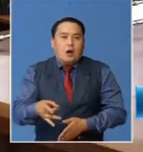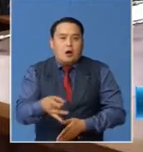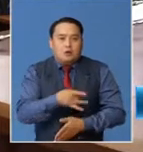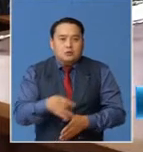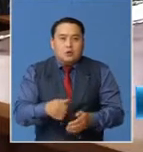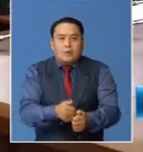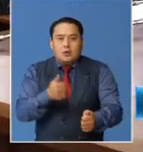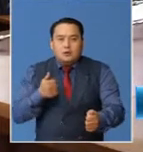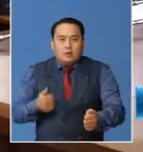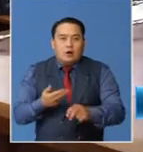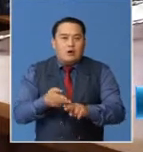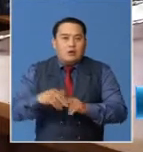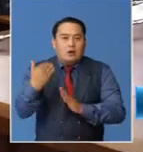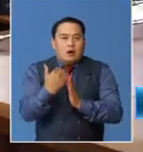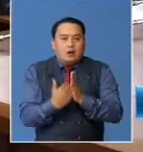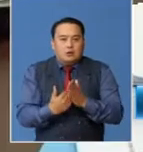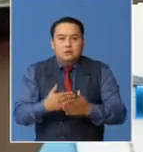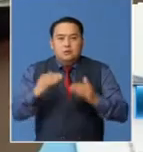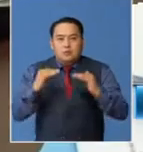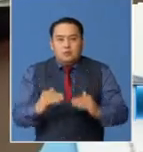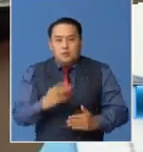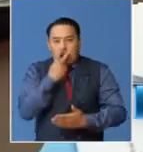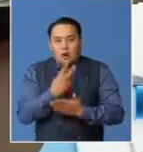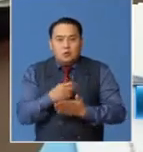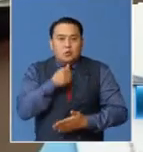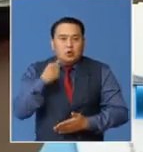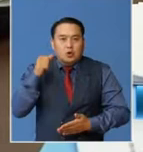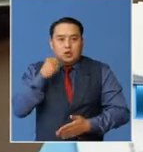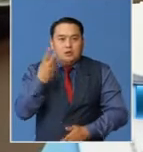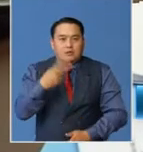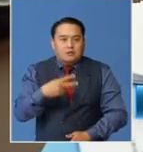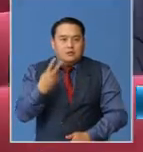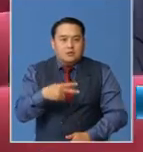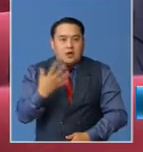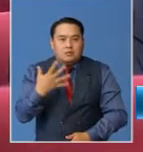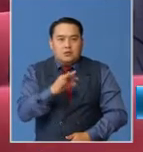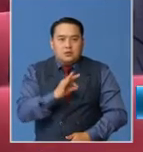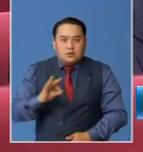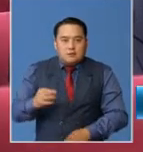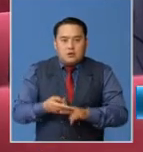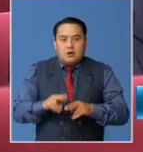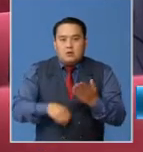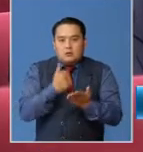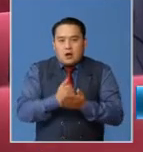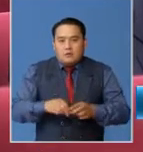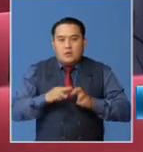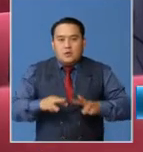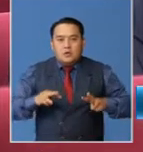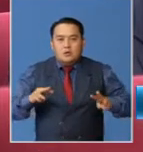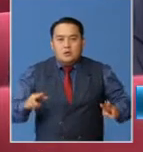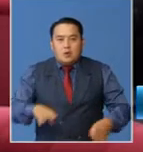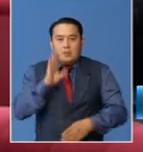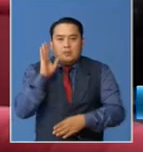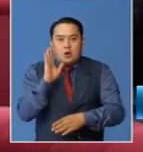с отставанием от графика и ниже показателей прошлого года на 20-25%. В связи с чем